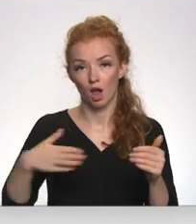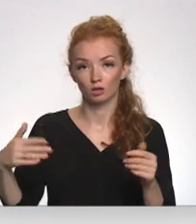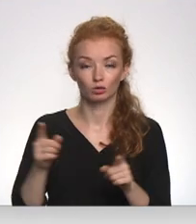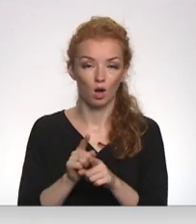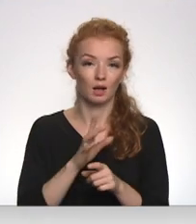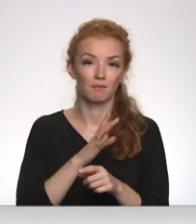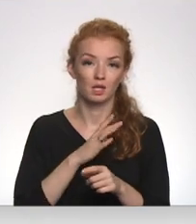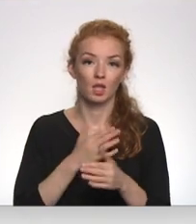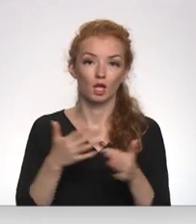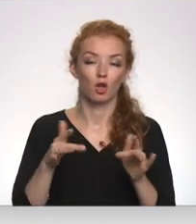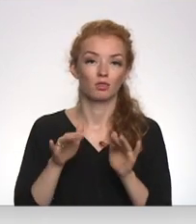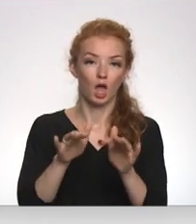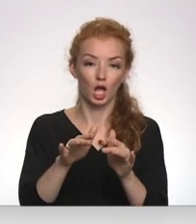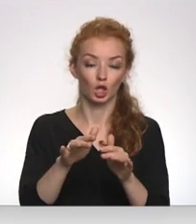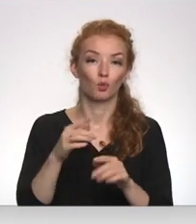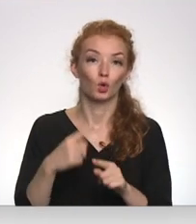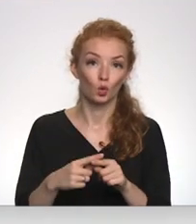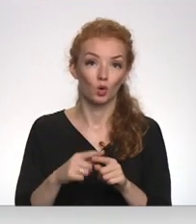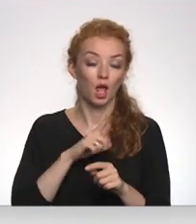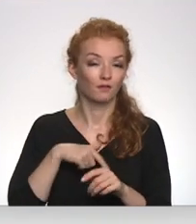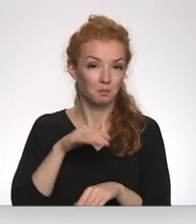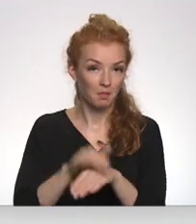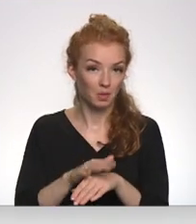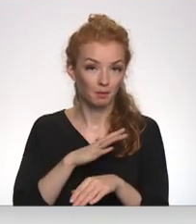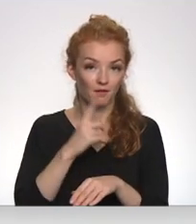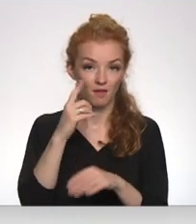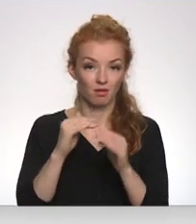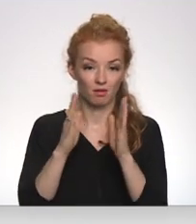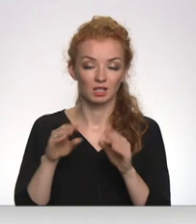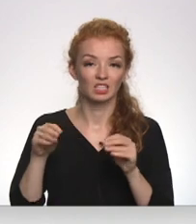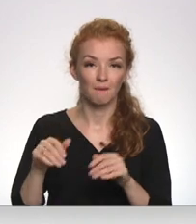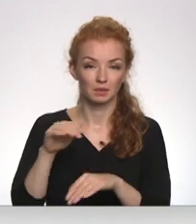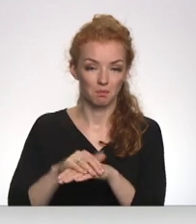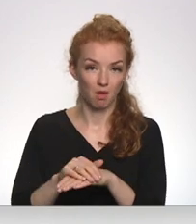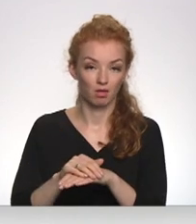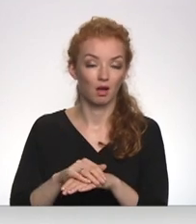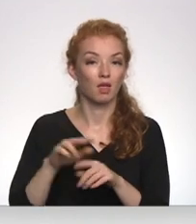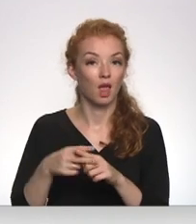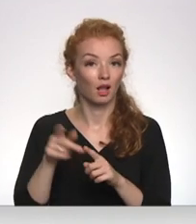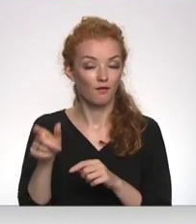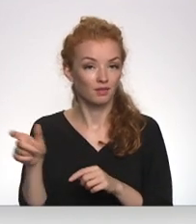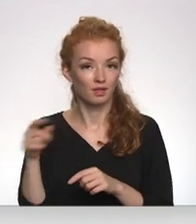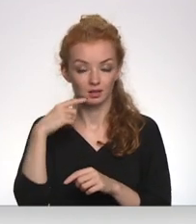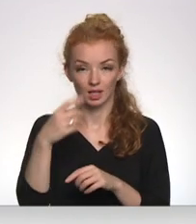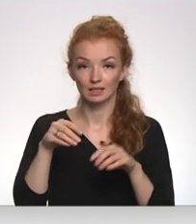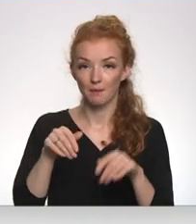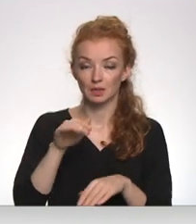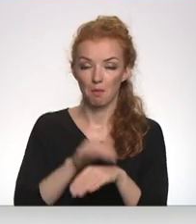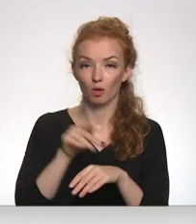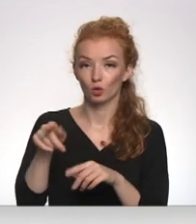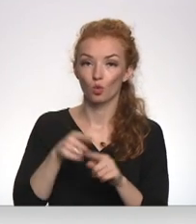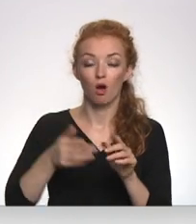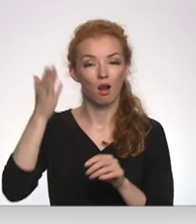darījumu kvartāls, bet Latvijas banka atradusies vienā ēkā ar Zemes banku. Jelgavnieki gan teica, ka Zemes banka tūlēk esot